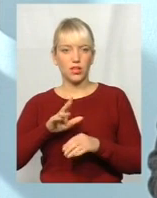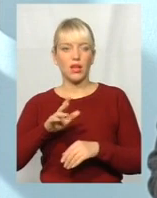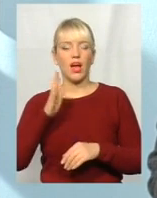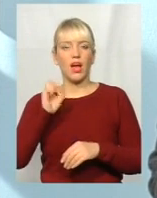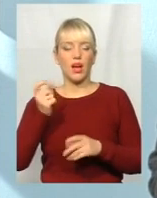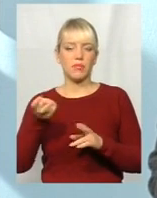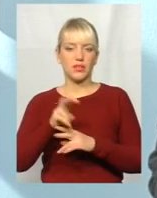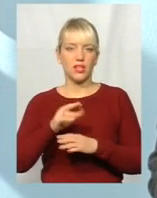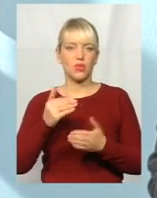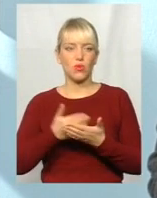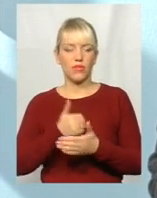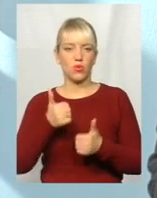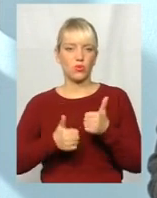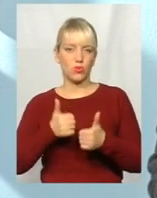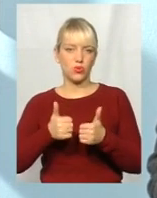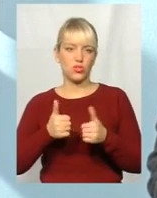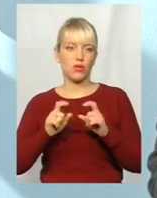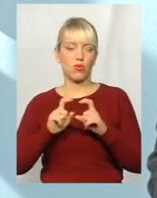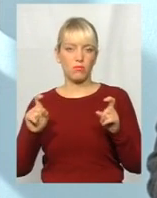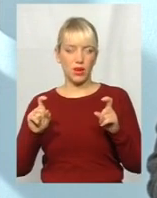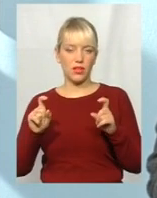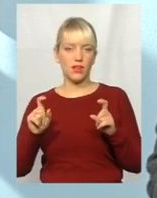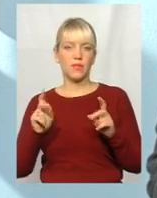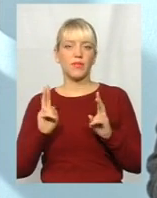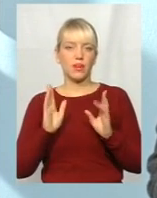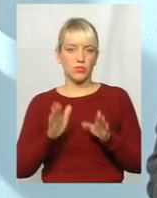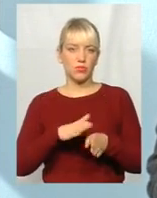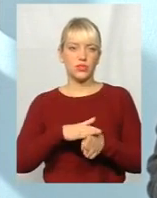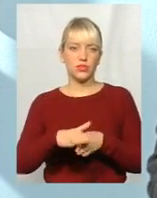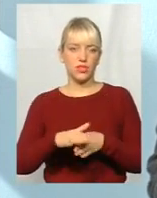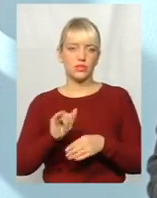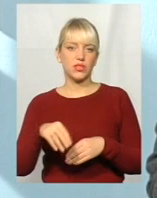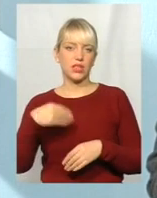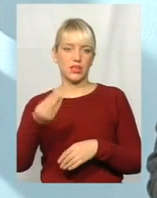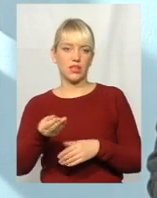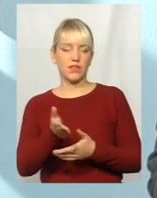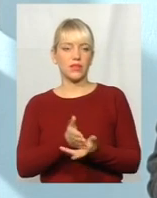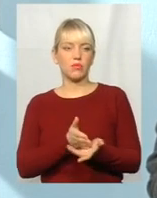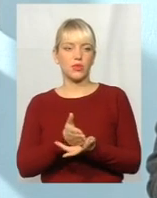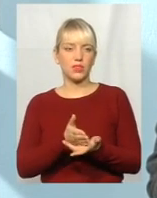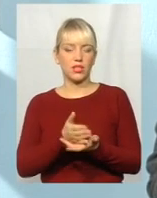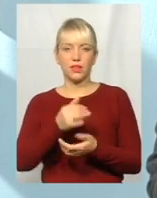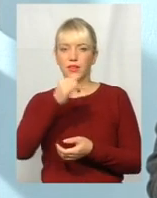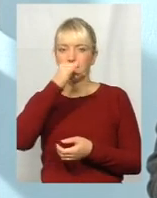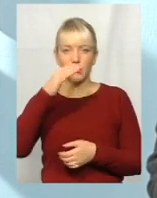прийде якась нова конкуруюча компанія, яка буде здійснювати і надавати послуги. Не може,